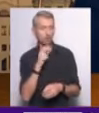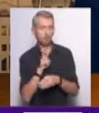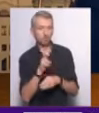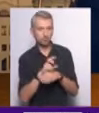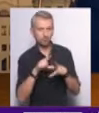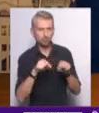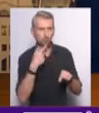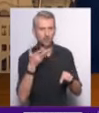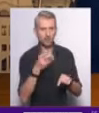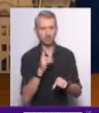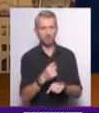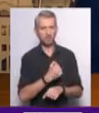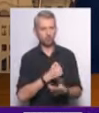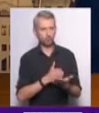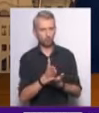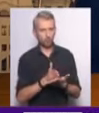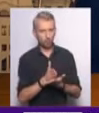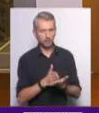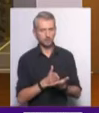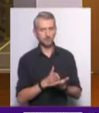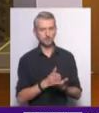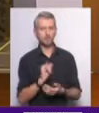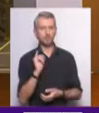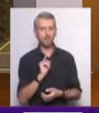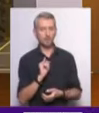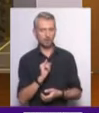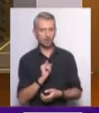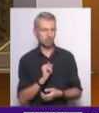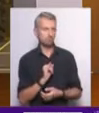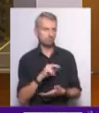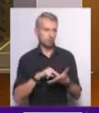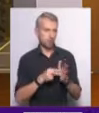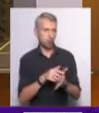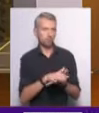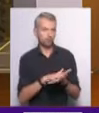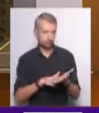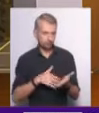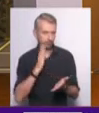як військовослужбовець. І збираюсь далі продовжити. І не тільки